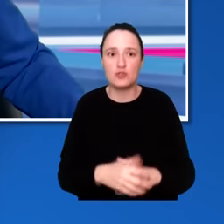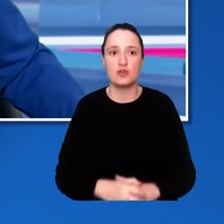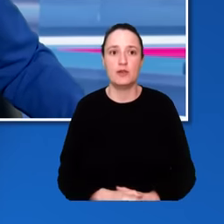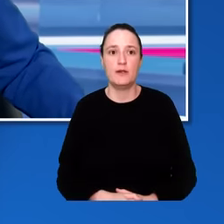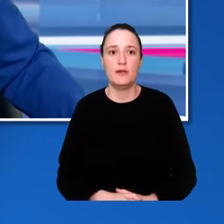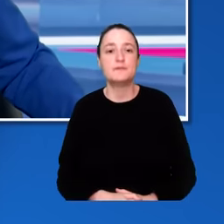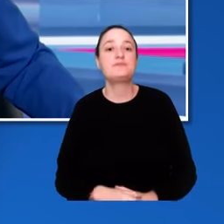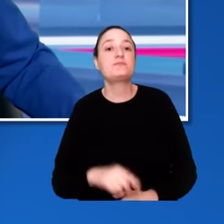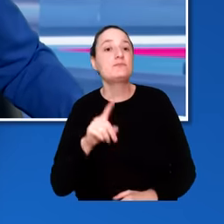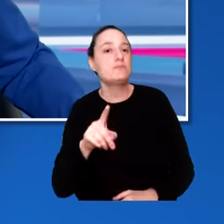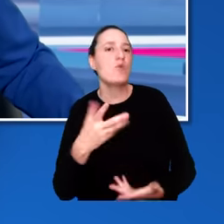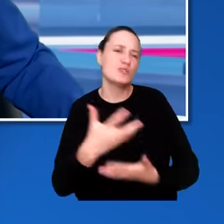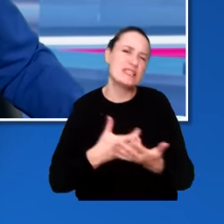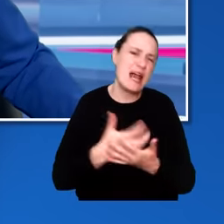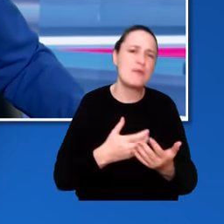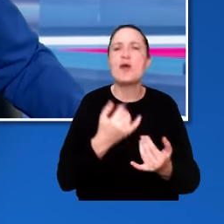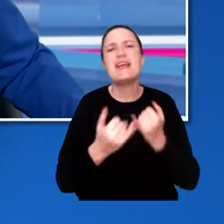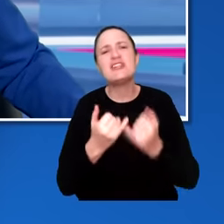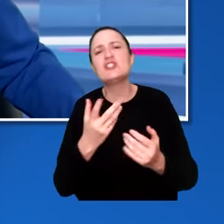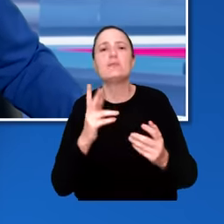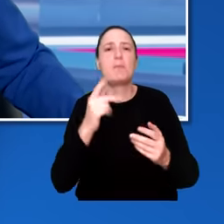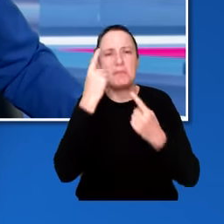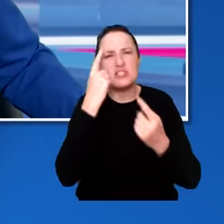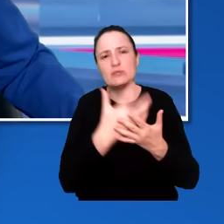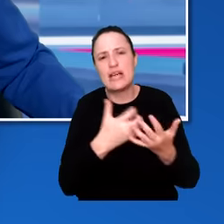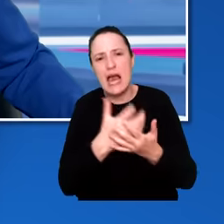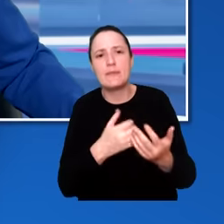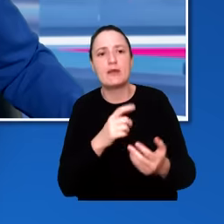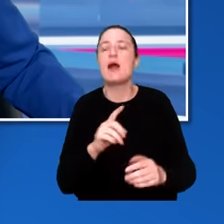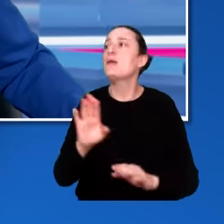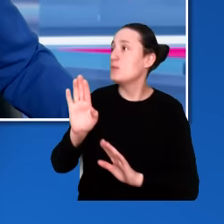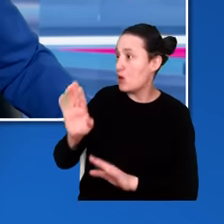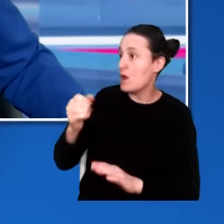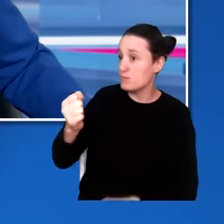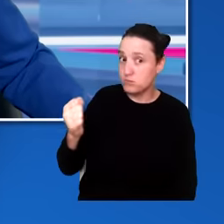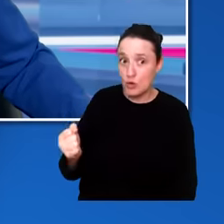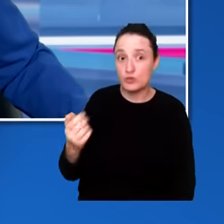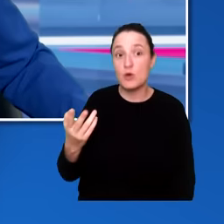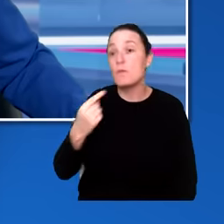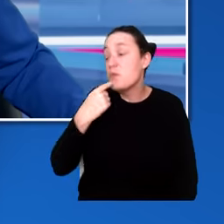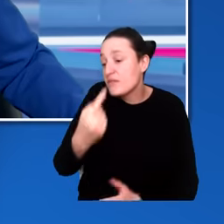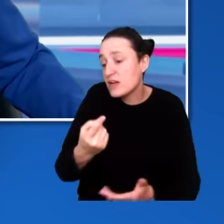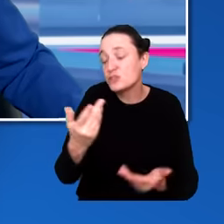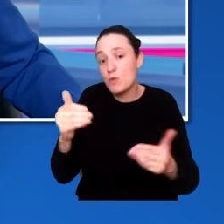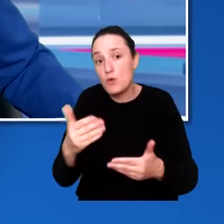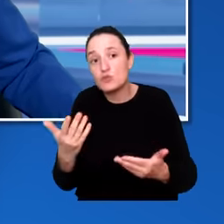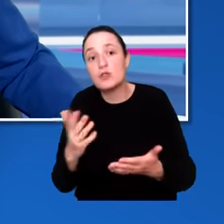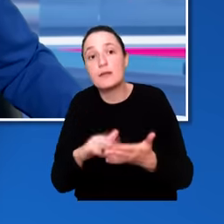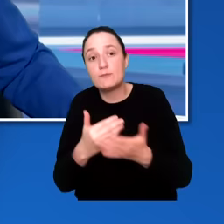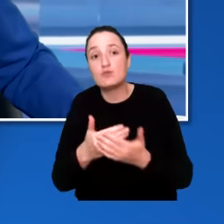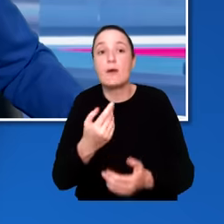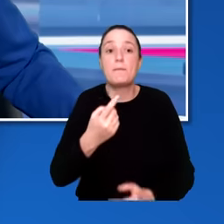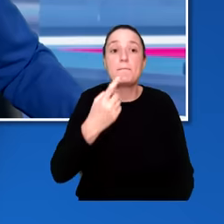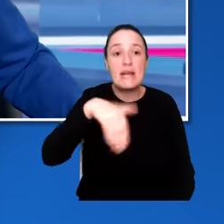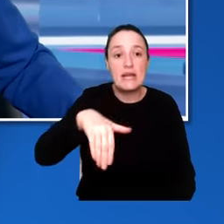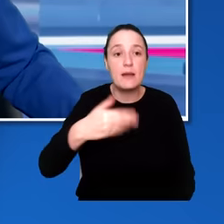mowa o tym, że tam zarabiał, każdy sądził, że wyciąga pieniądze, a nie pracuje. Panie pośle, może ale sprawa pan jest dużo poważniejsza. O tym, że na przykład 1 000 000 złotych został